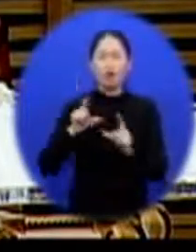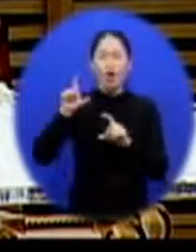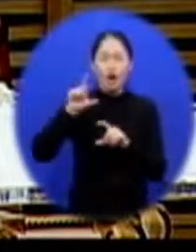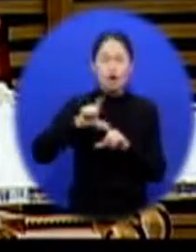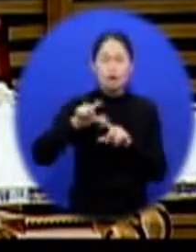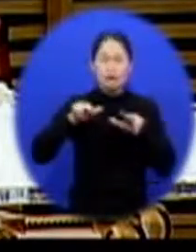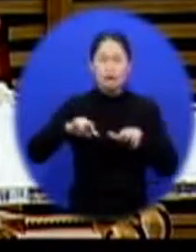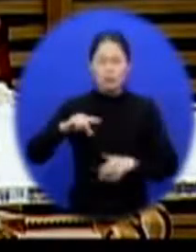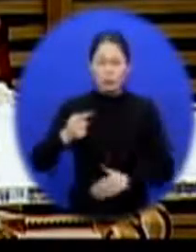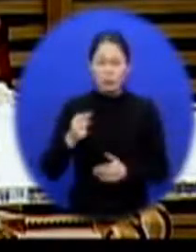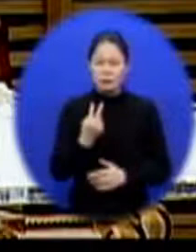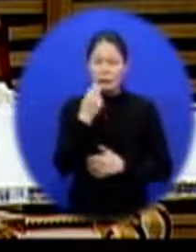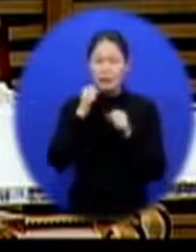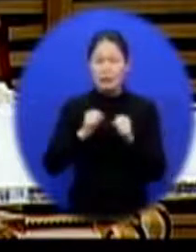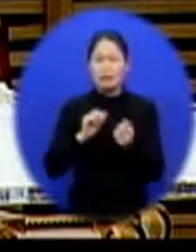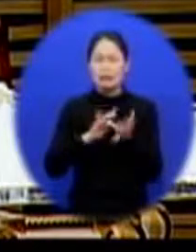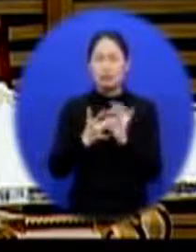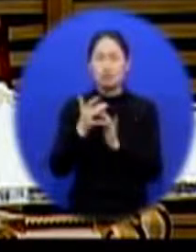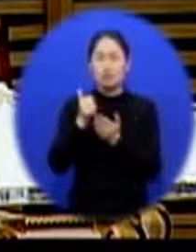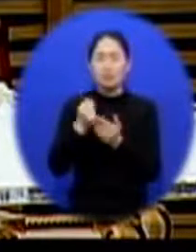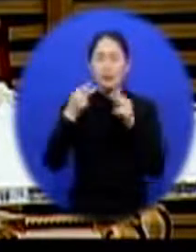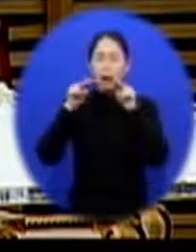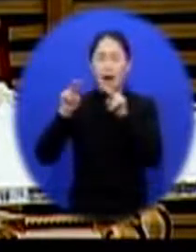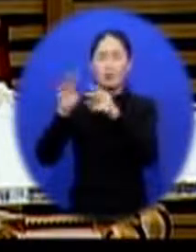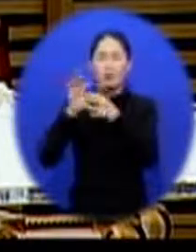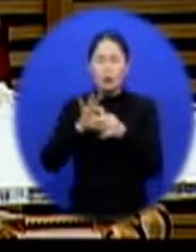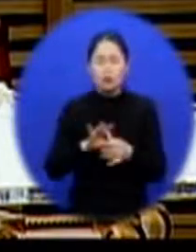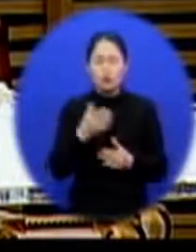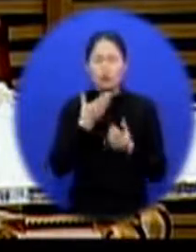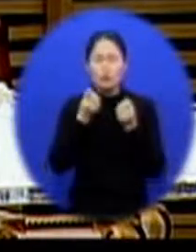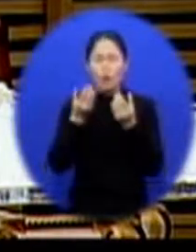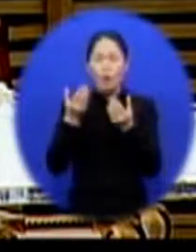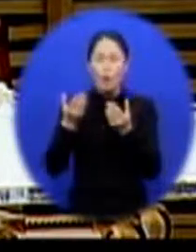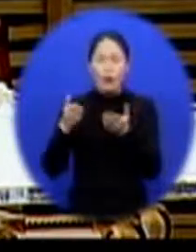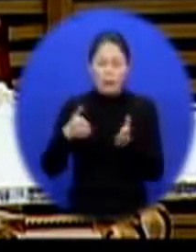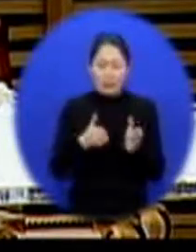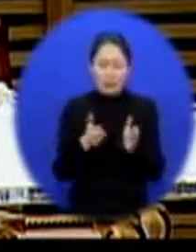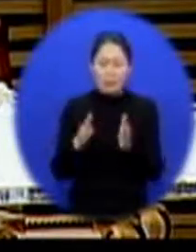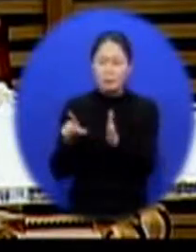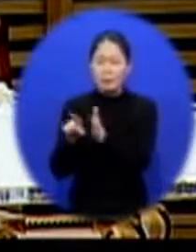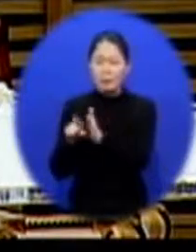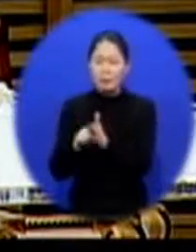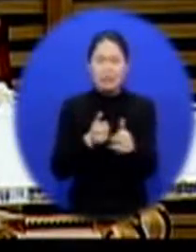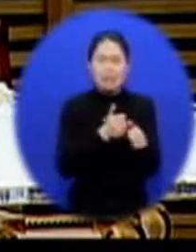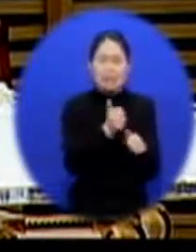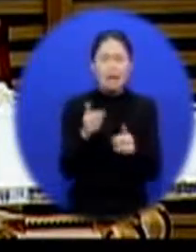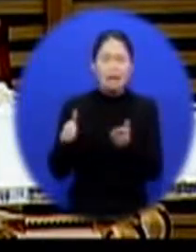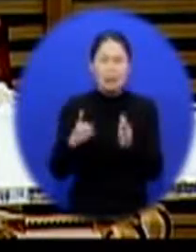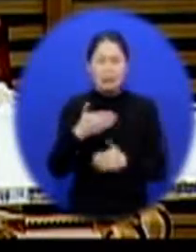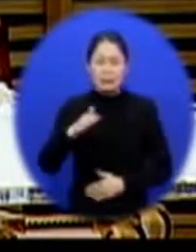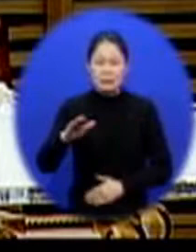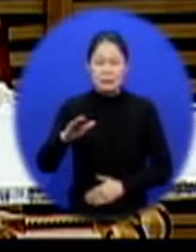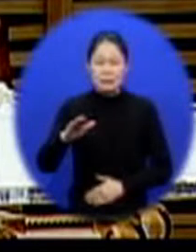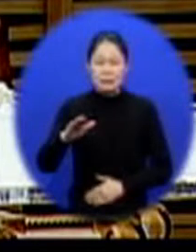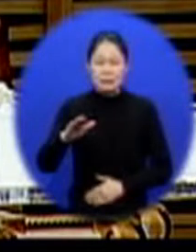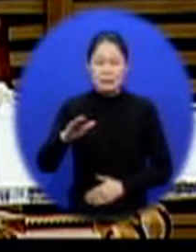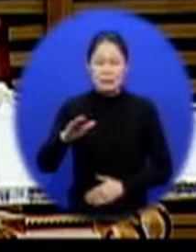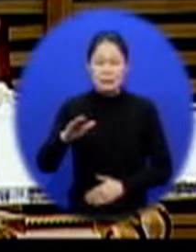지금도 살아계신 예수님을 바라보면서 축복의 길 믿음의 길 승리의 기회를 가지게 되기를 축원합니다